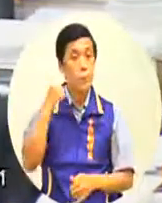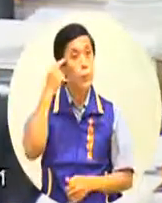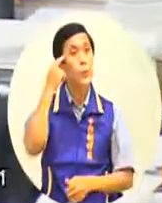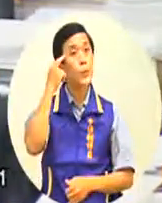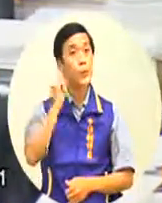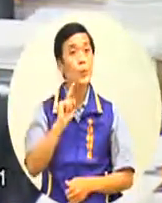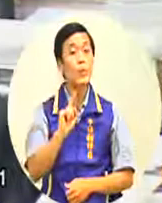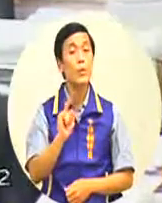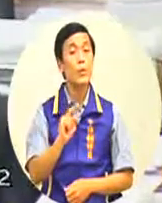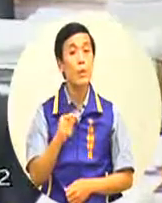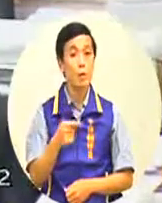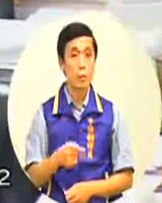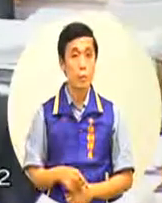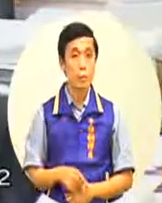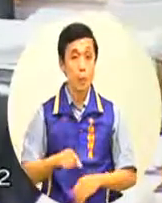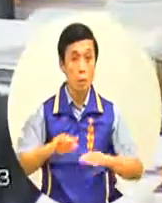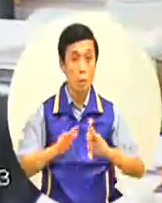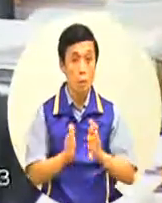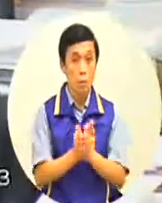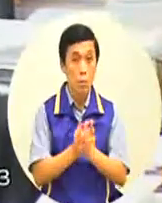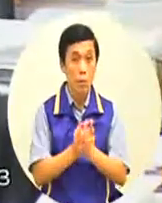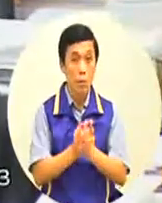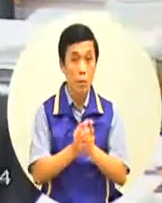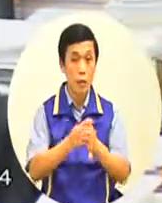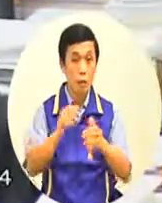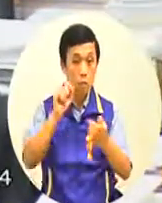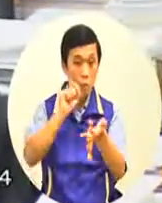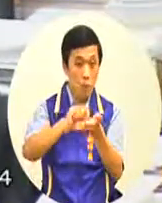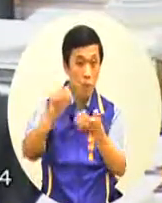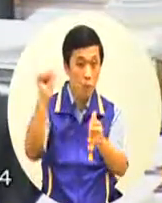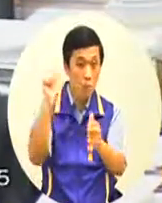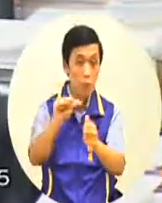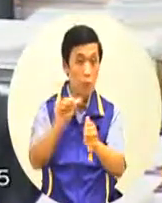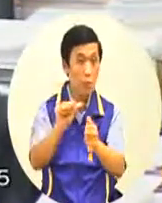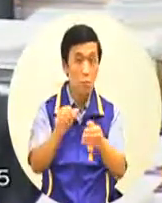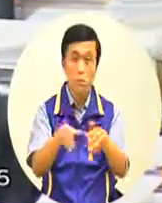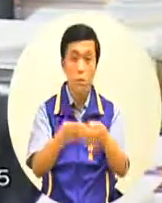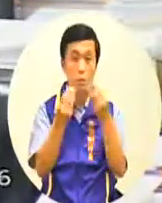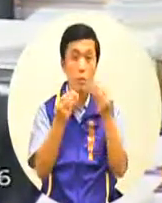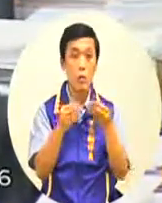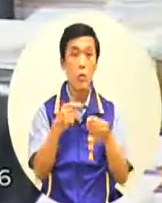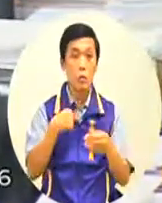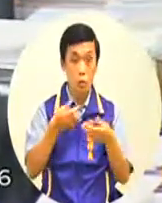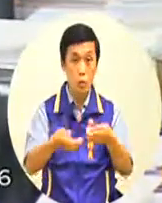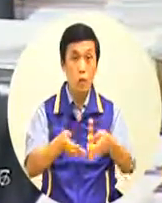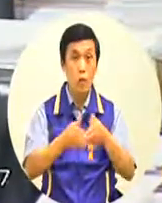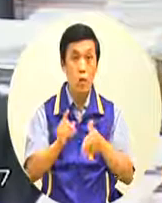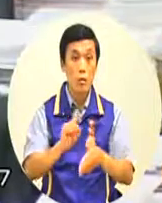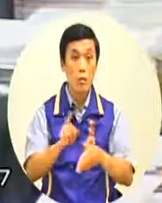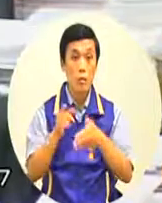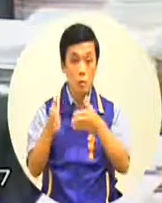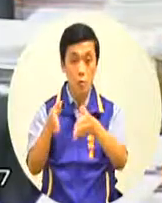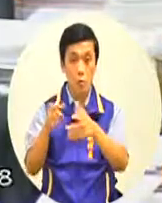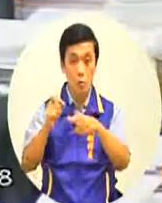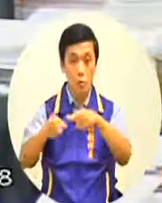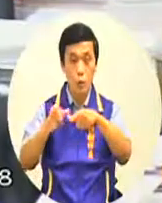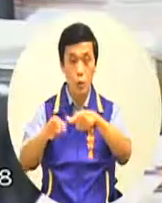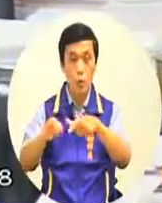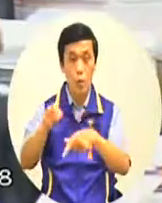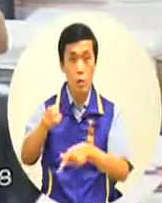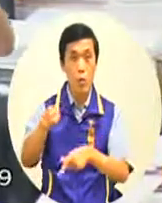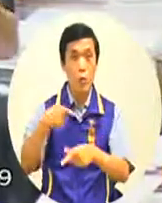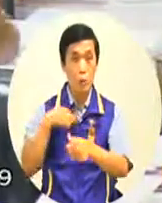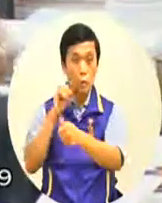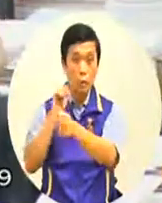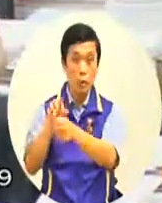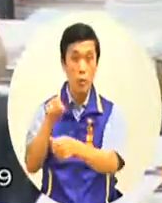弄得更，我们不需要马上就开这个罚单，不需要开，因为我们重点是要让这个企业怎么样去，哎，我跟你讲，你